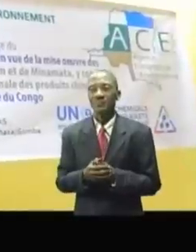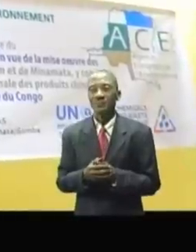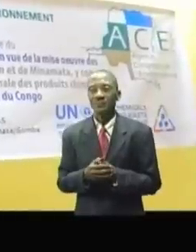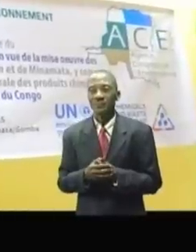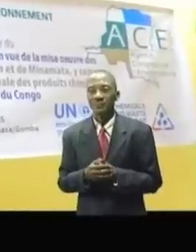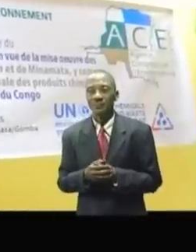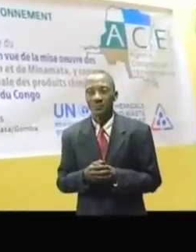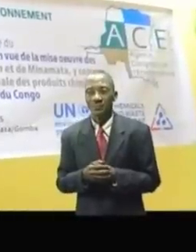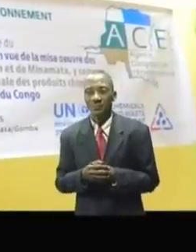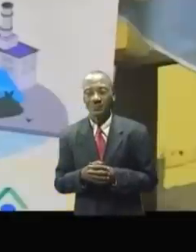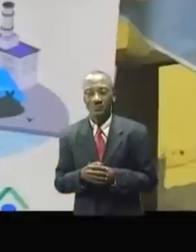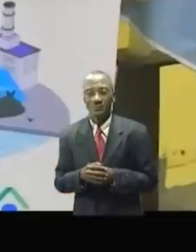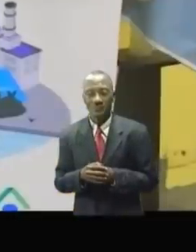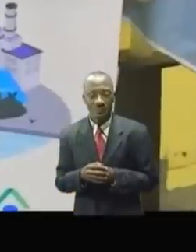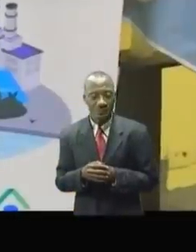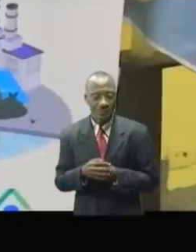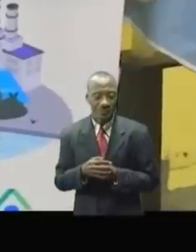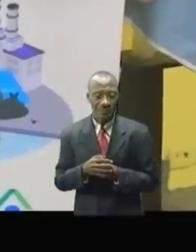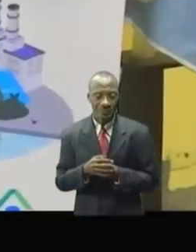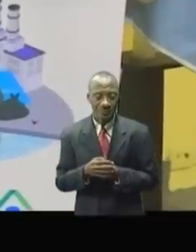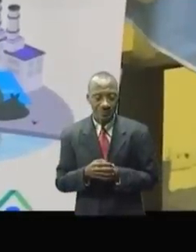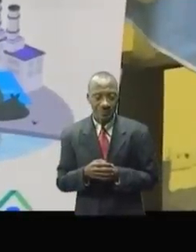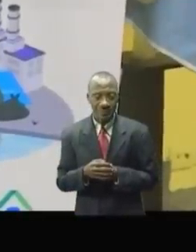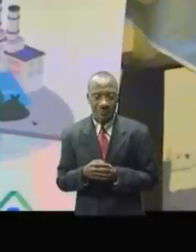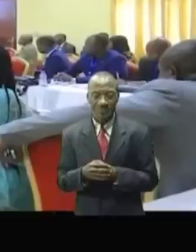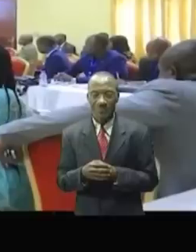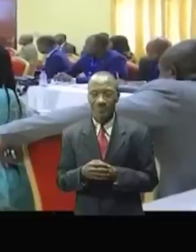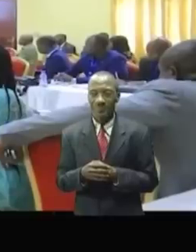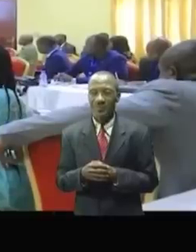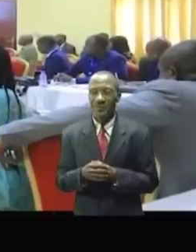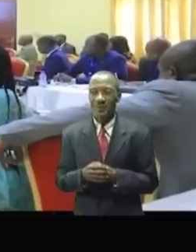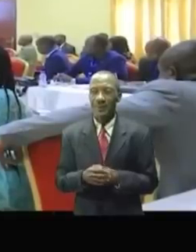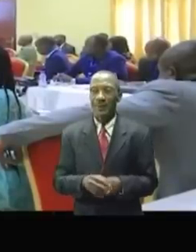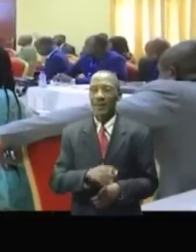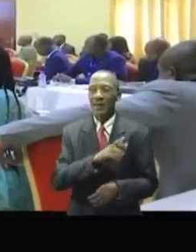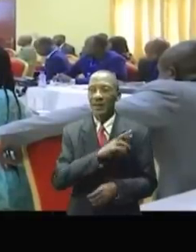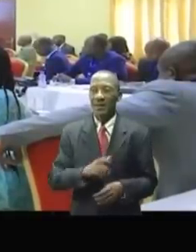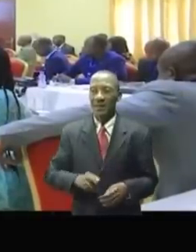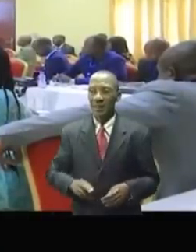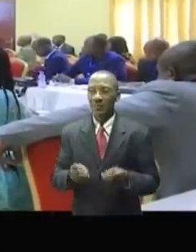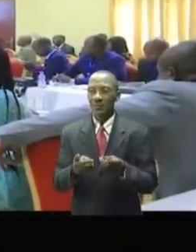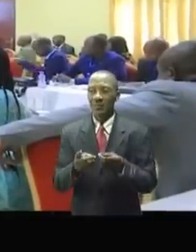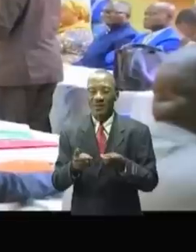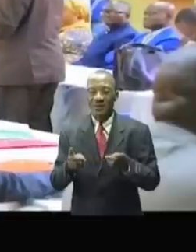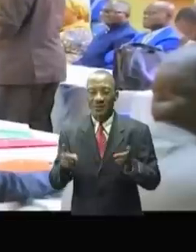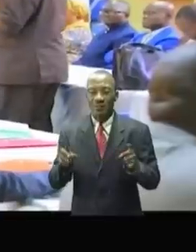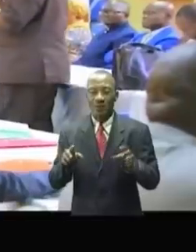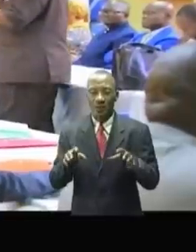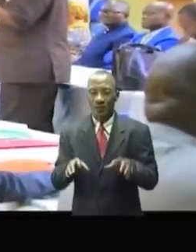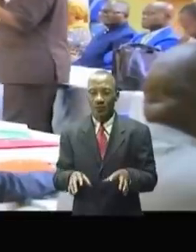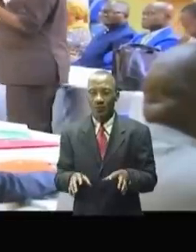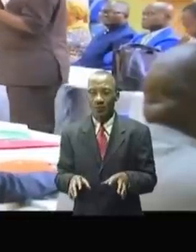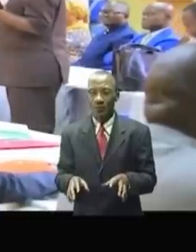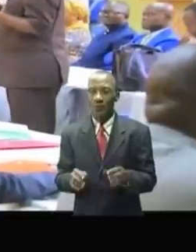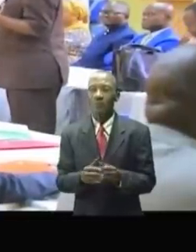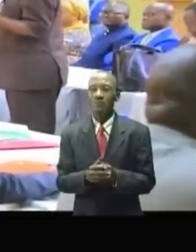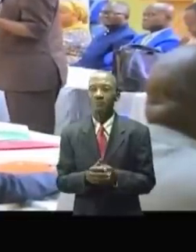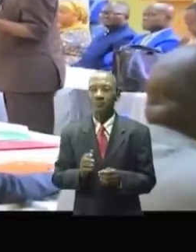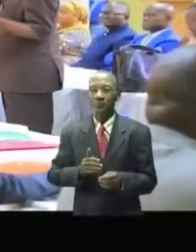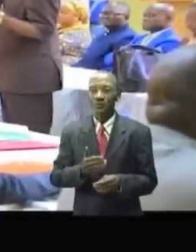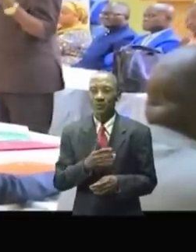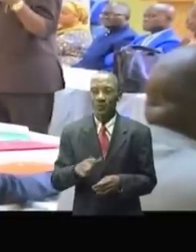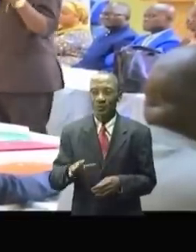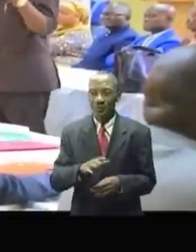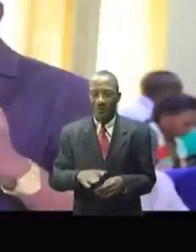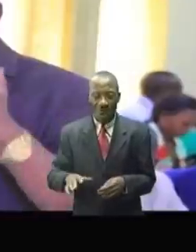Aider la République démocratique du Congo à mettre en œuvre ces quatre conventions relatives à la circulation des produits chimiques, le